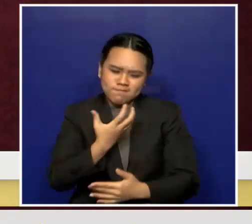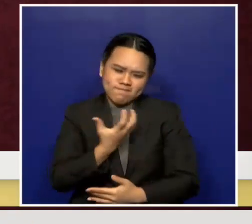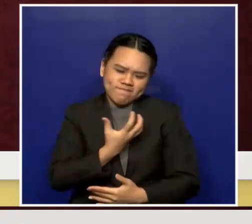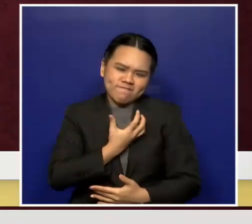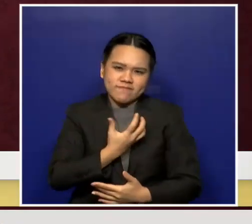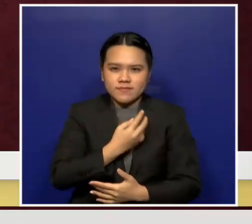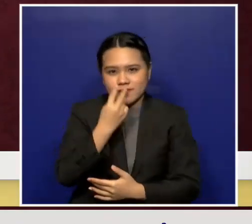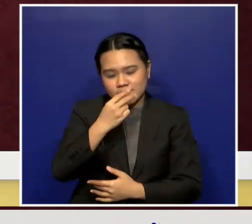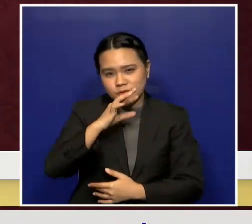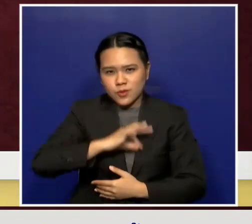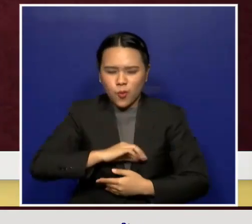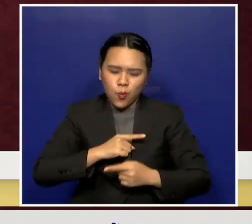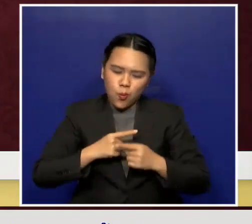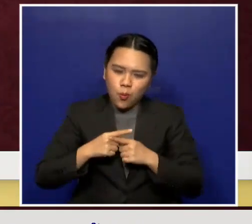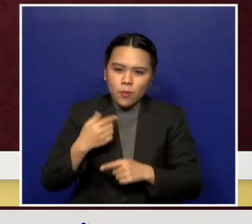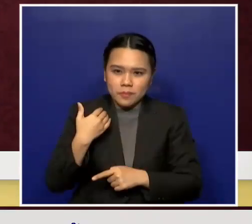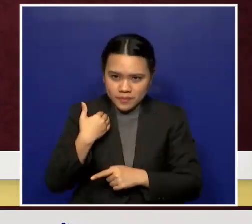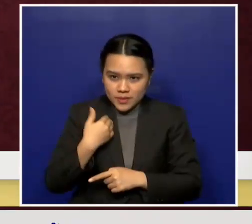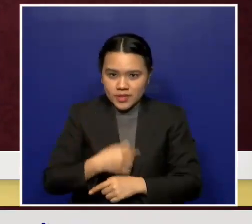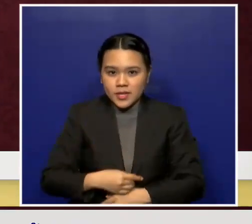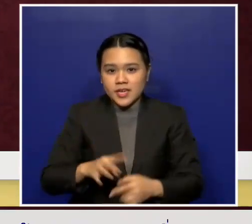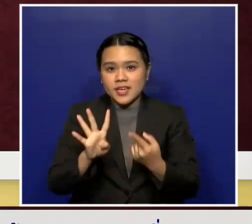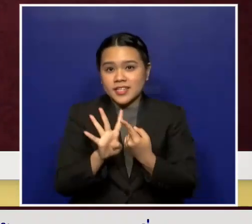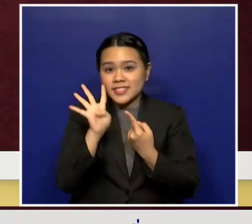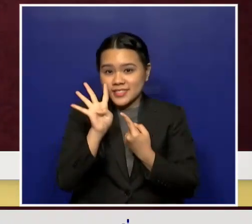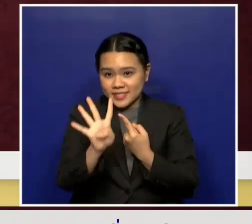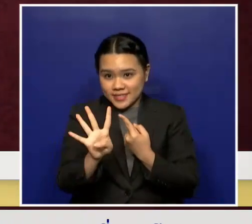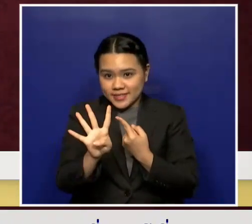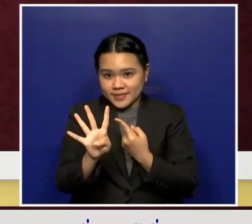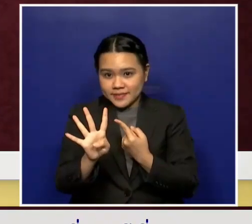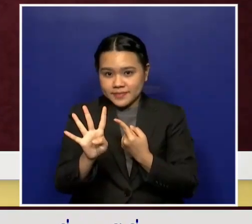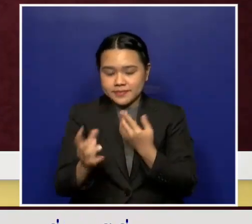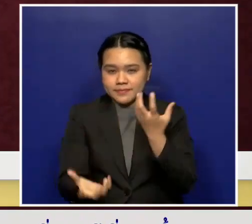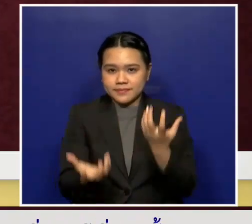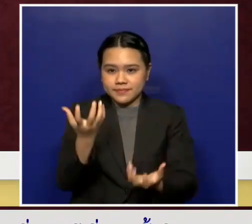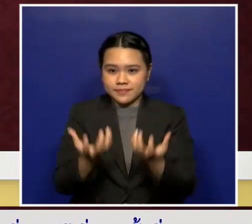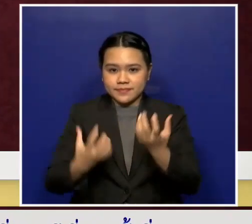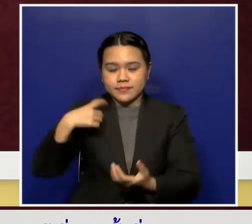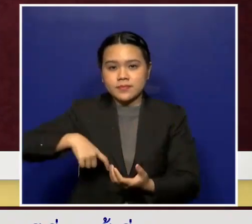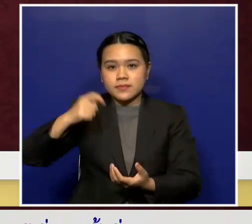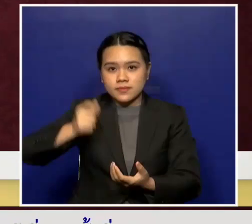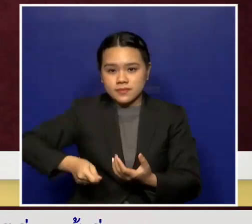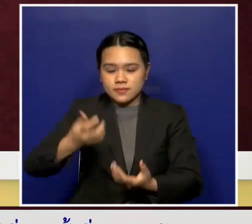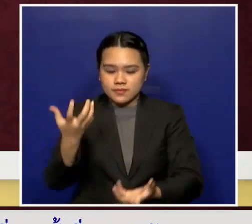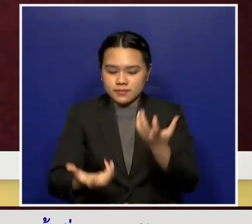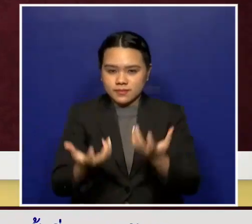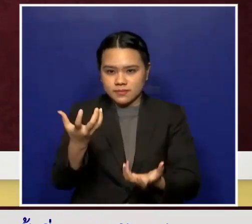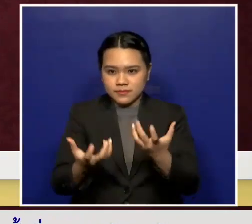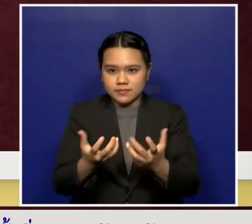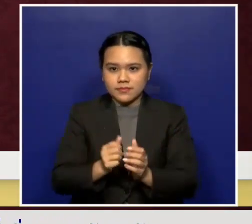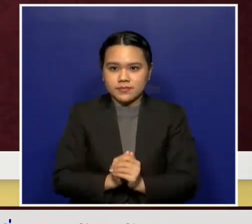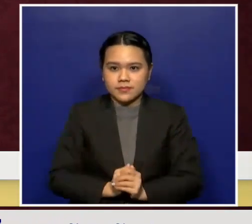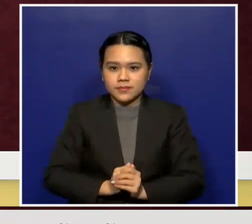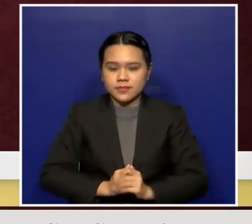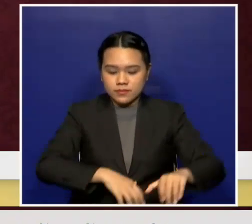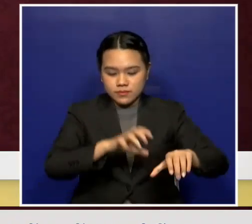กทีนะเสาต้นที่4เรามาดูศาลองค์กรอิสระเป็นยังไงครับโ